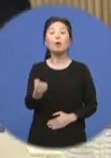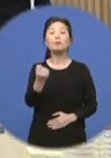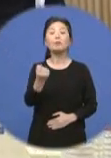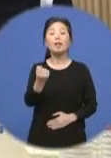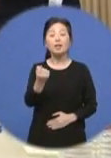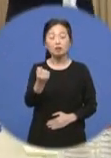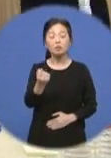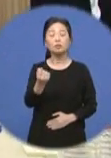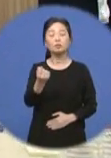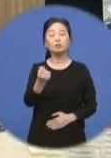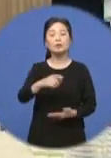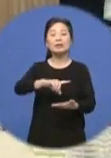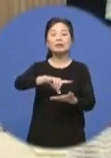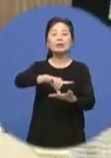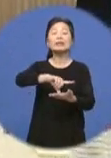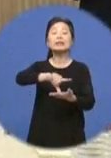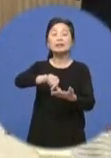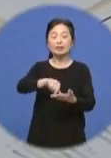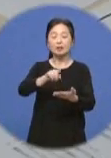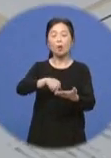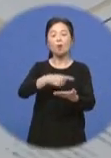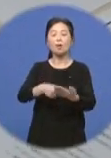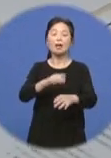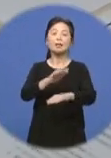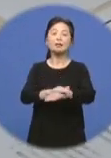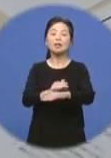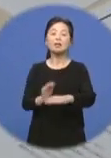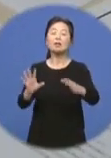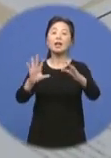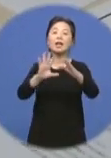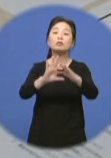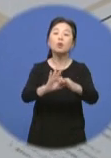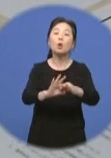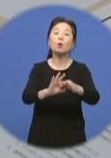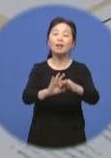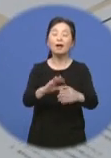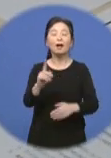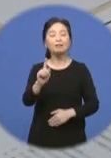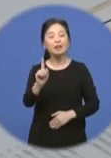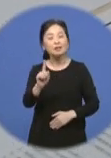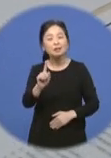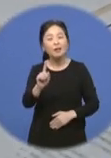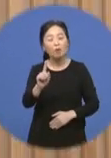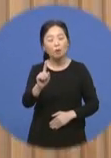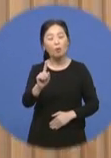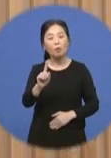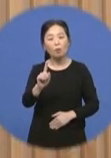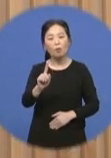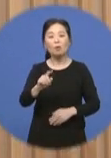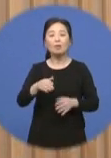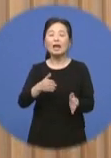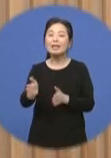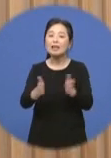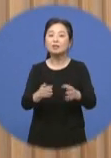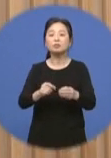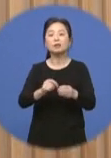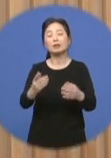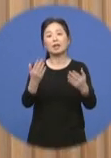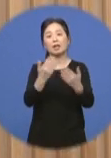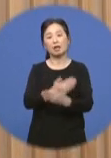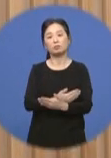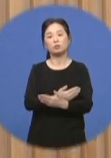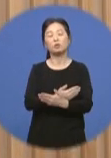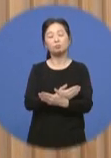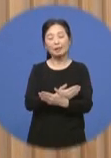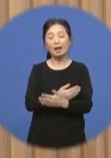課題への解決策につながるようなものを開発できる契機となると同時にですね昨今ですね IT 人材が不足